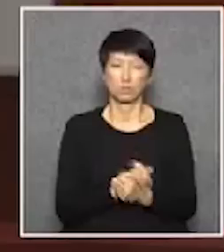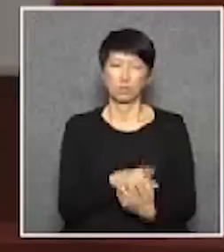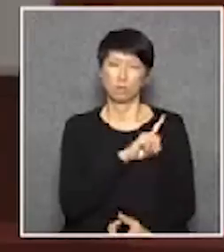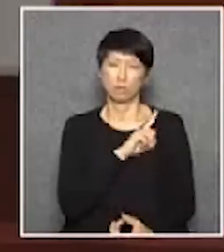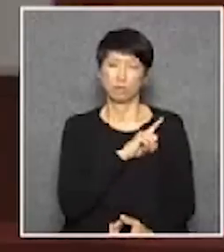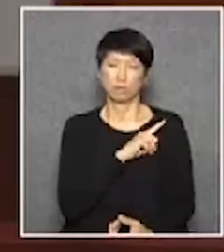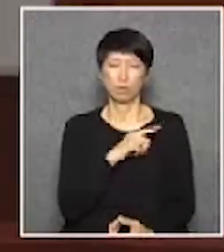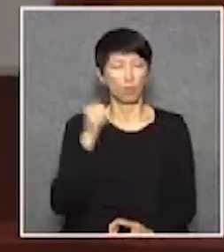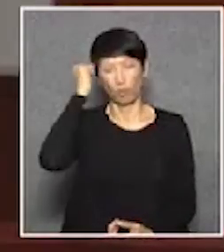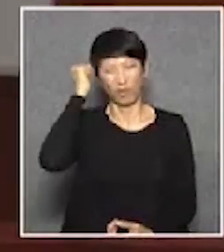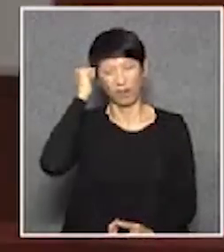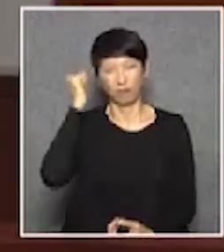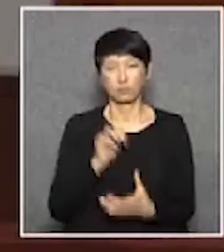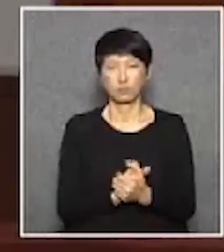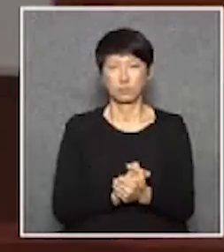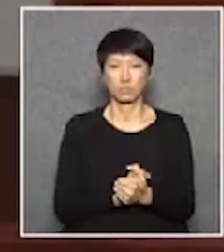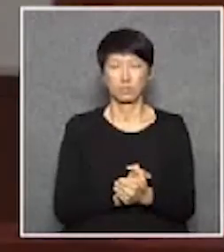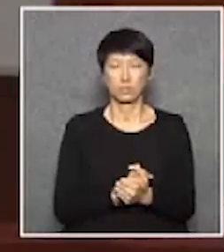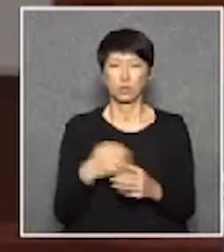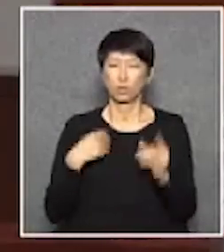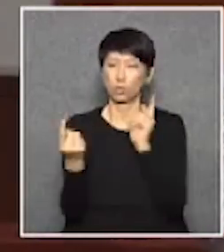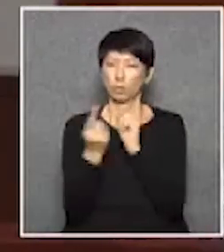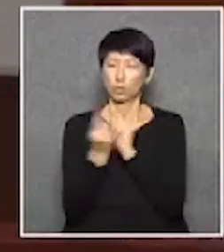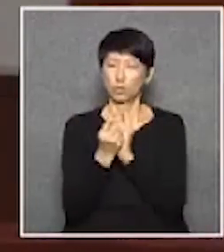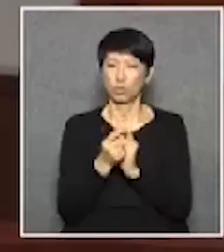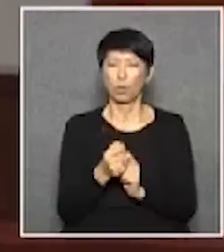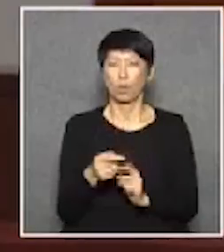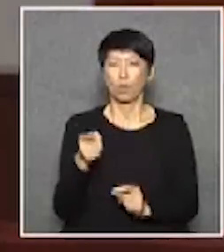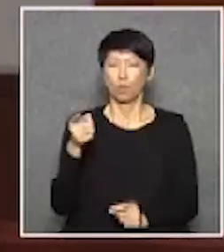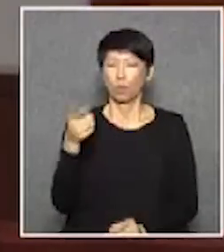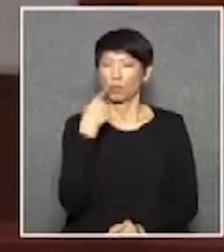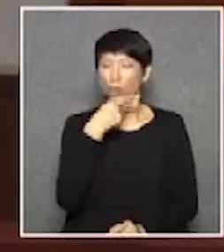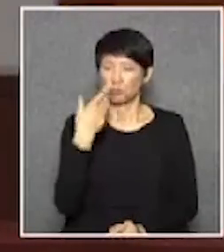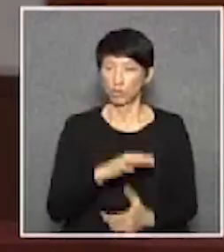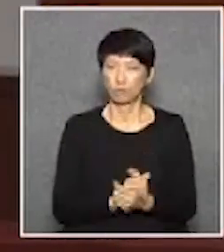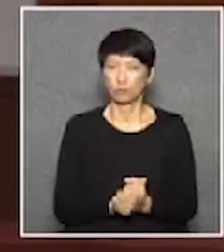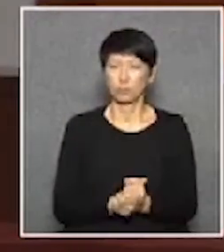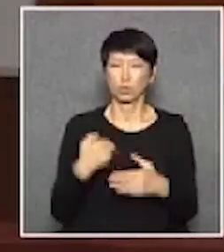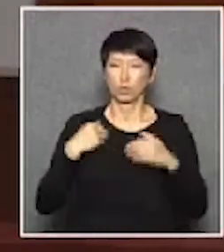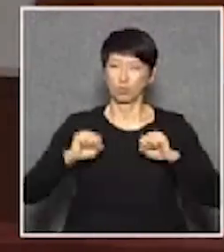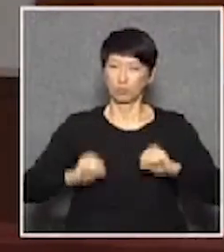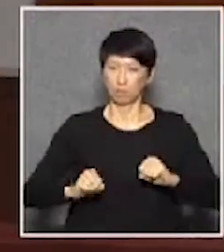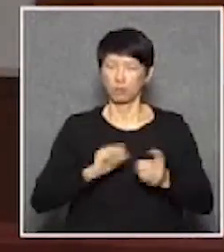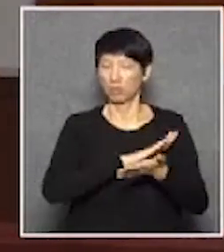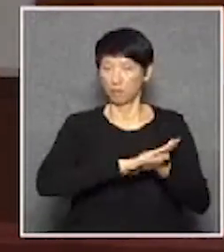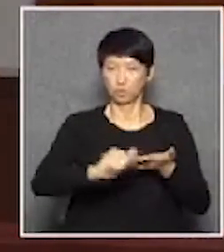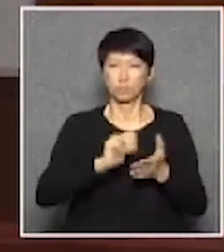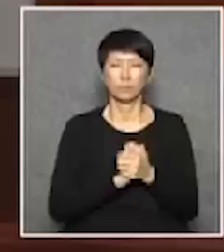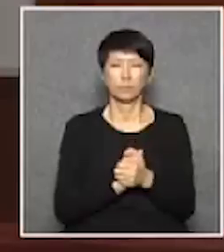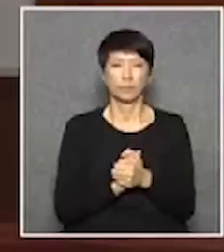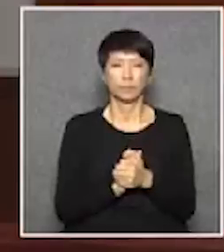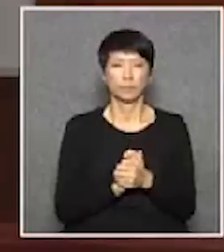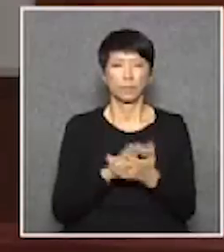兩難嘅地方。但係即係我都同阿法叔講過㗎啦，係咪？我嘅立場就已經係好清楚嘅，係咪？咁